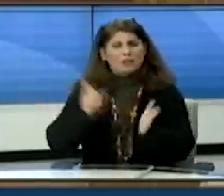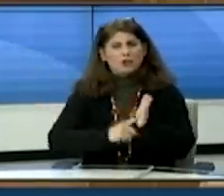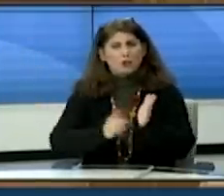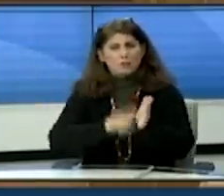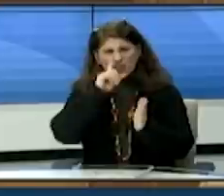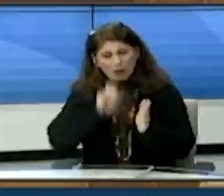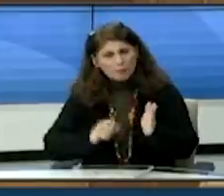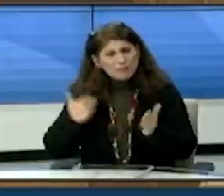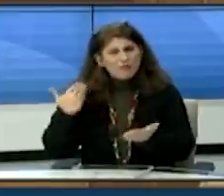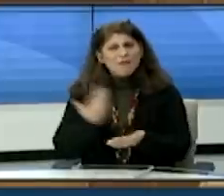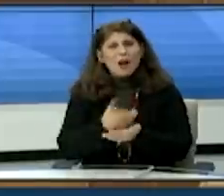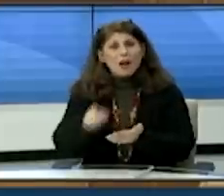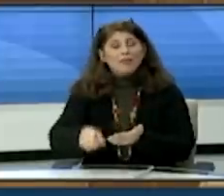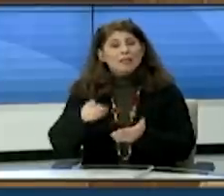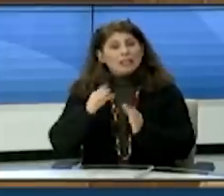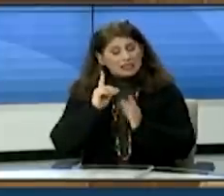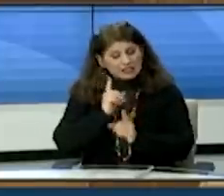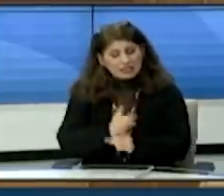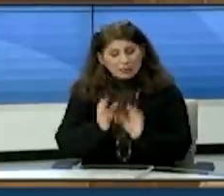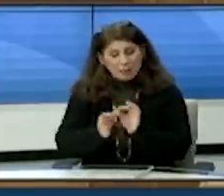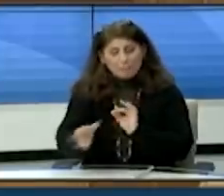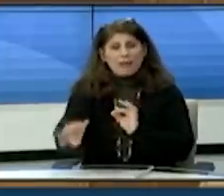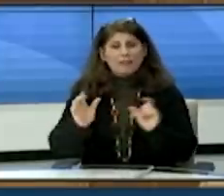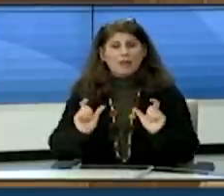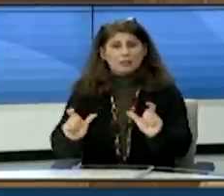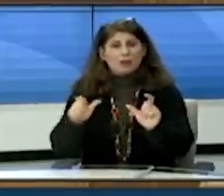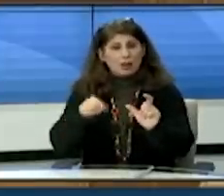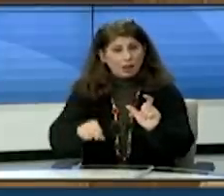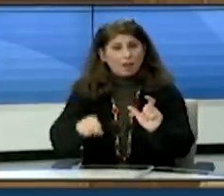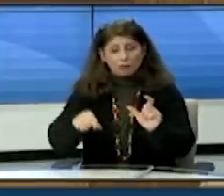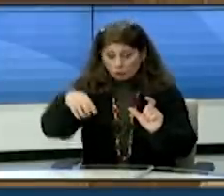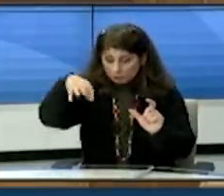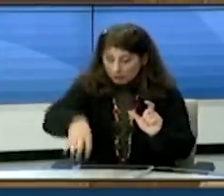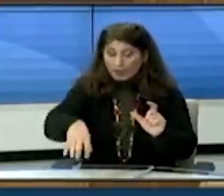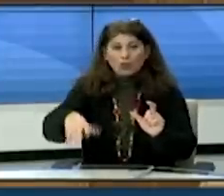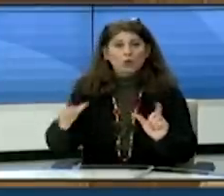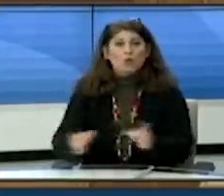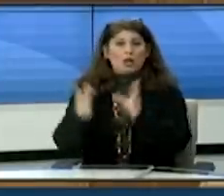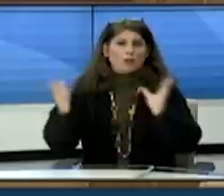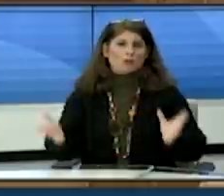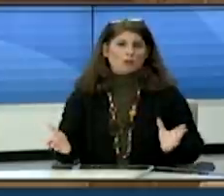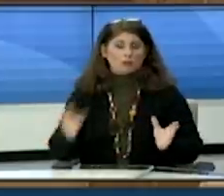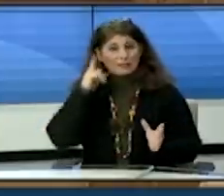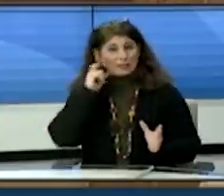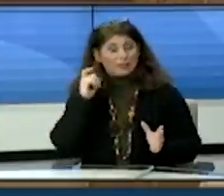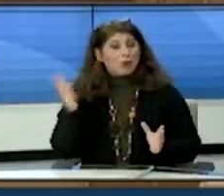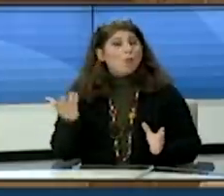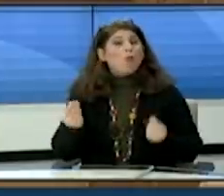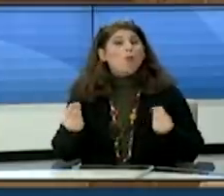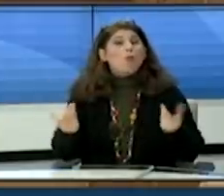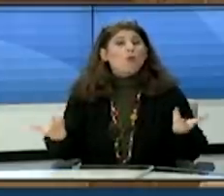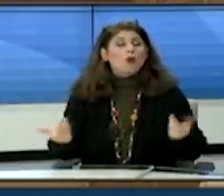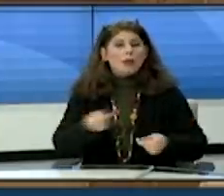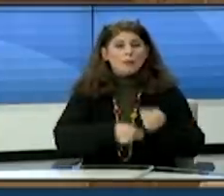επιβάλλουν αυτά τα συγκεκριμένα μέτρα ασφάλειας στο συγκεκριμένο σημείο τουλάχιστον. Σκέφτεστε πόσες άλλες